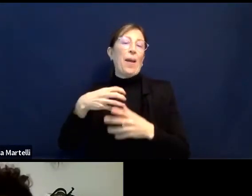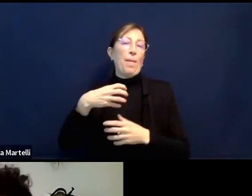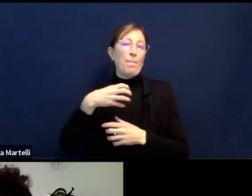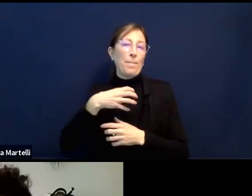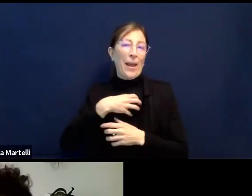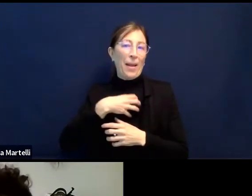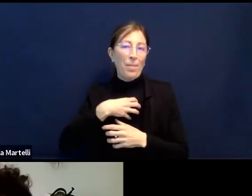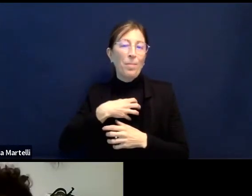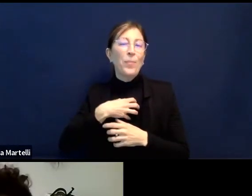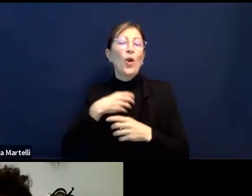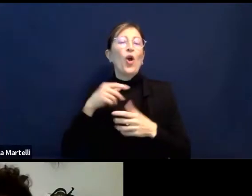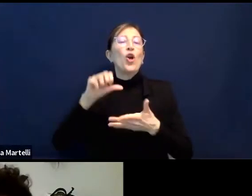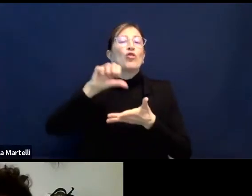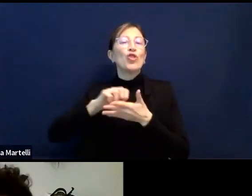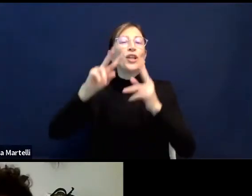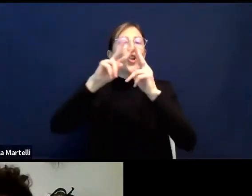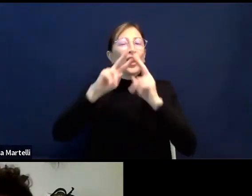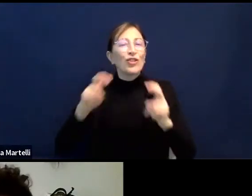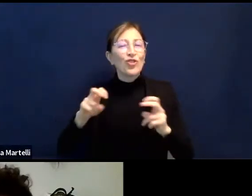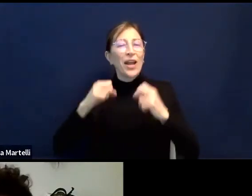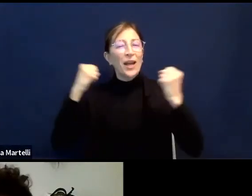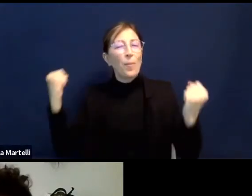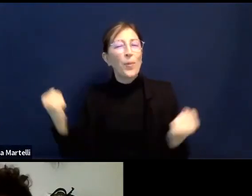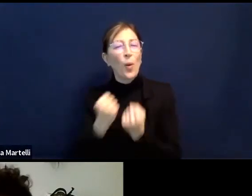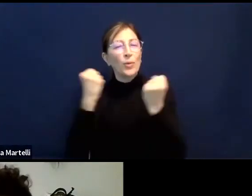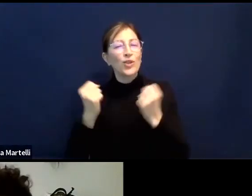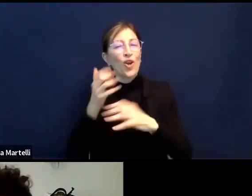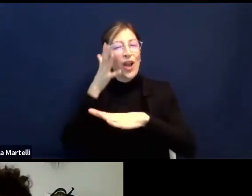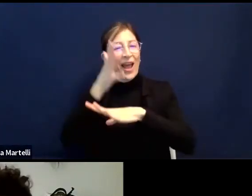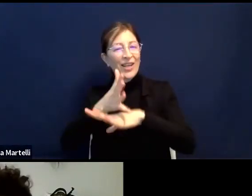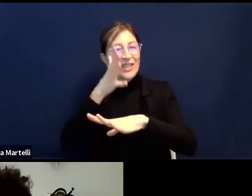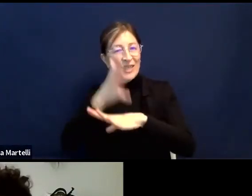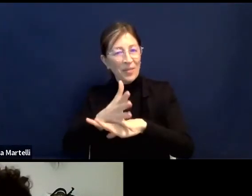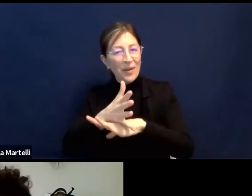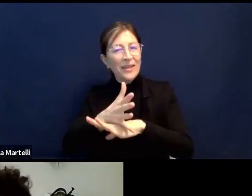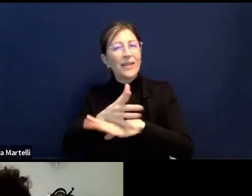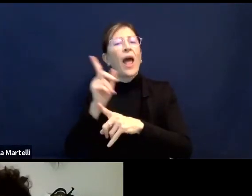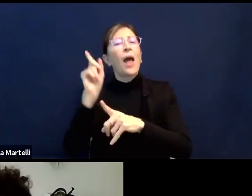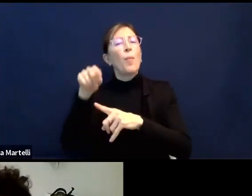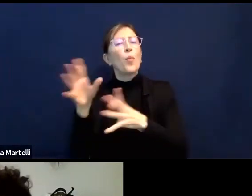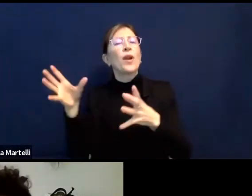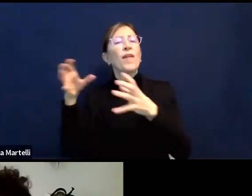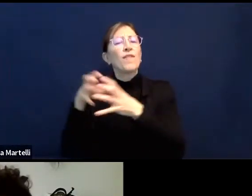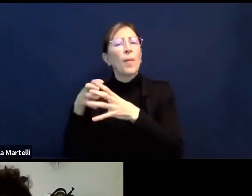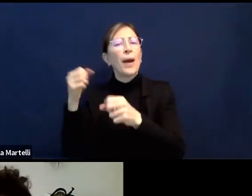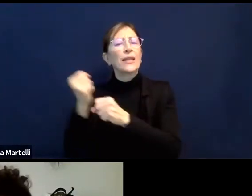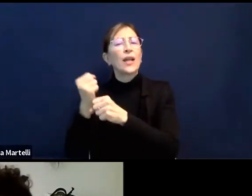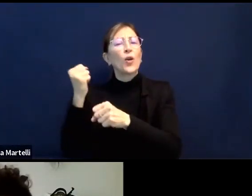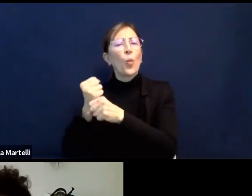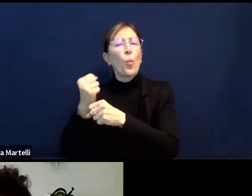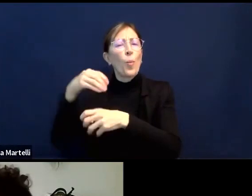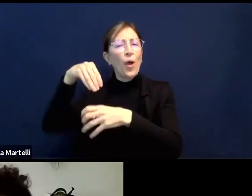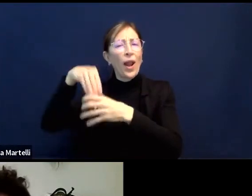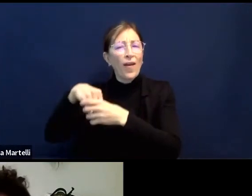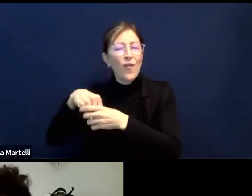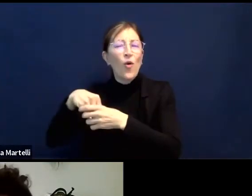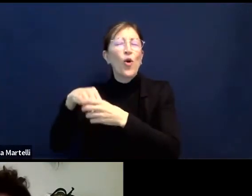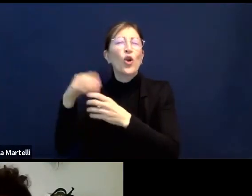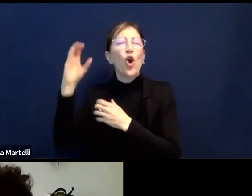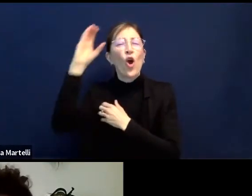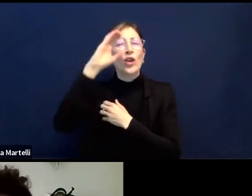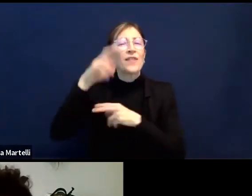Promozione sull'Accessibilità e parte del gruppo di lavoro sull'accessibilità dell'Osservatorio Nazionale della Disabilità.